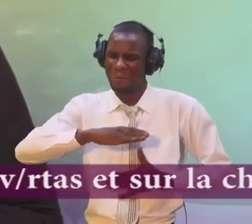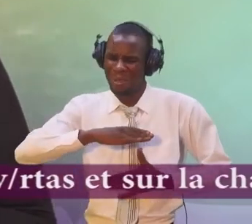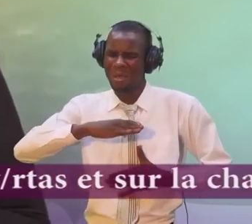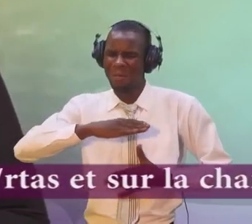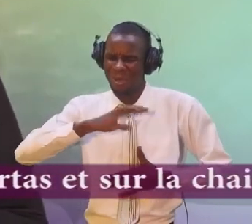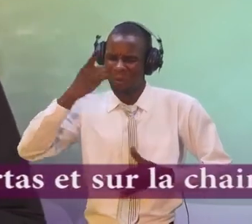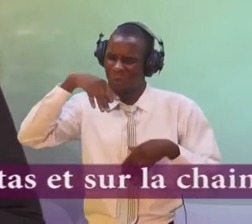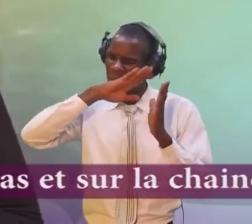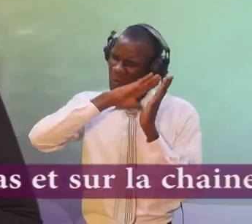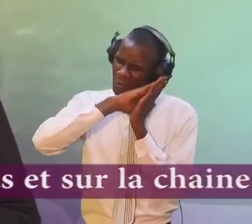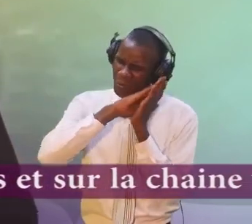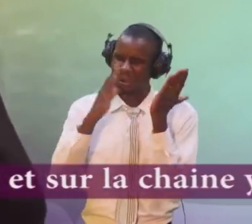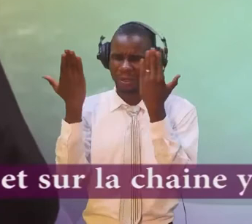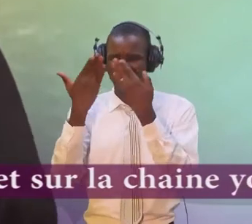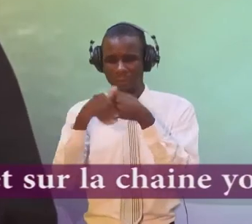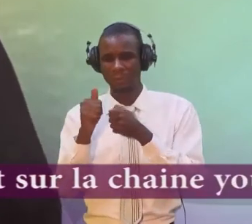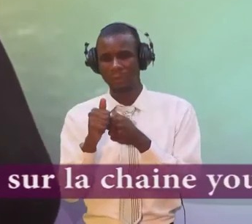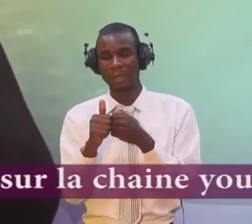yote na hamu yote ya kufanya kazi.